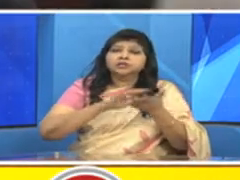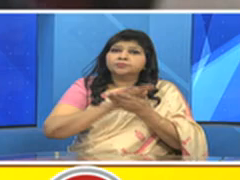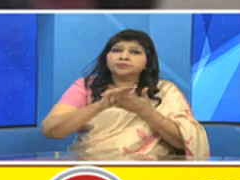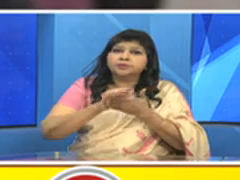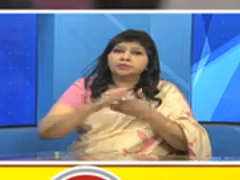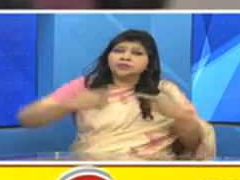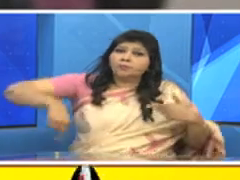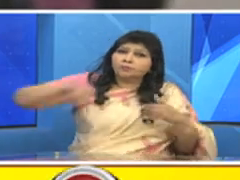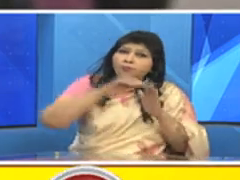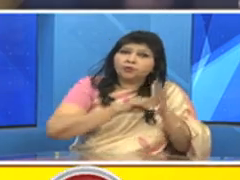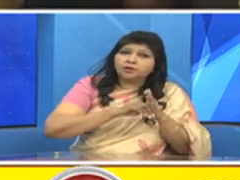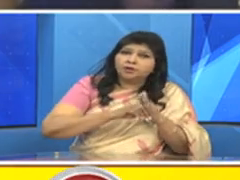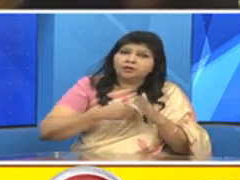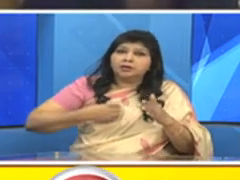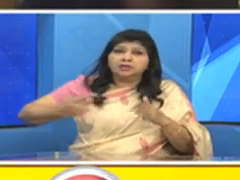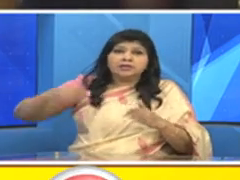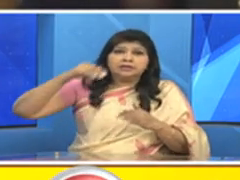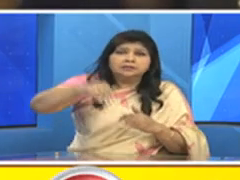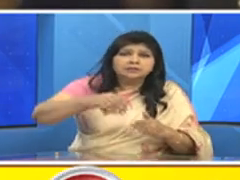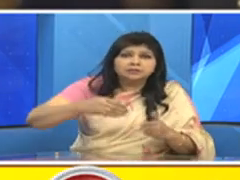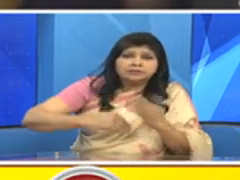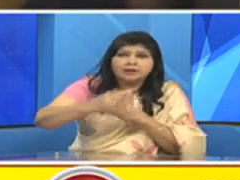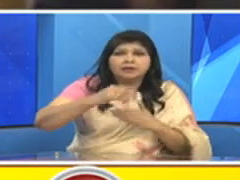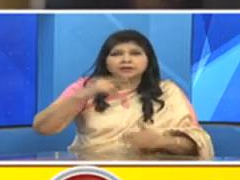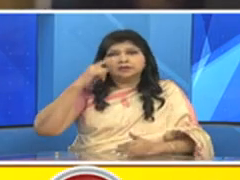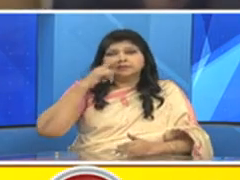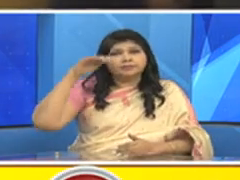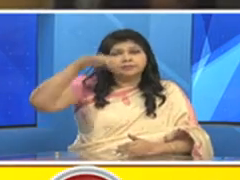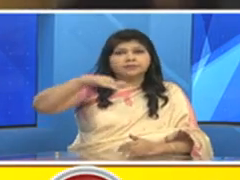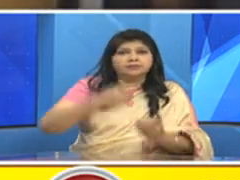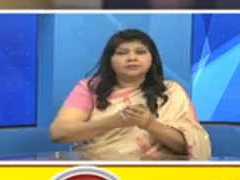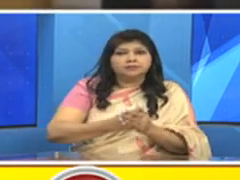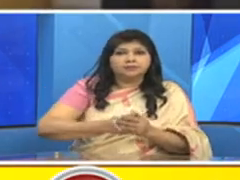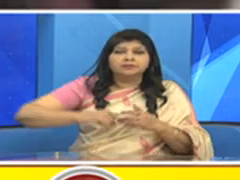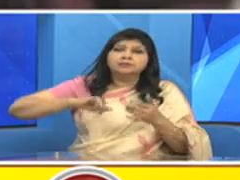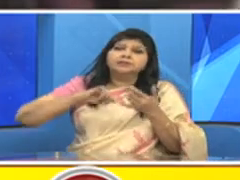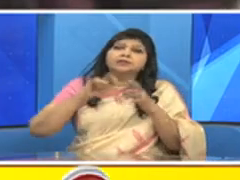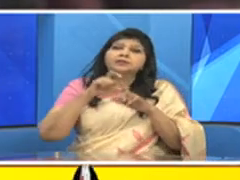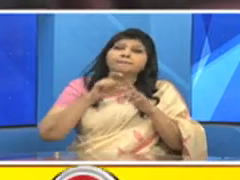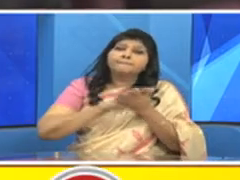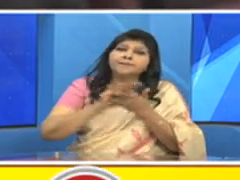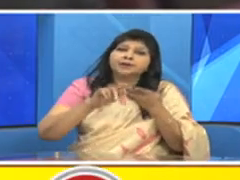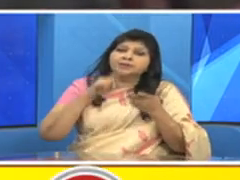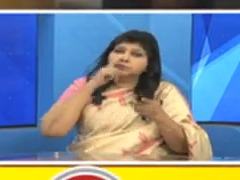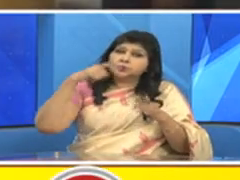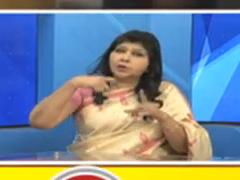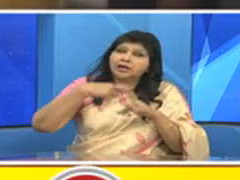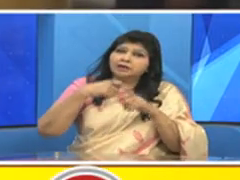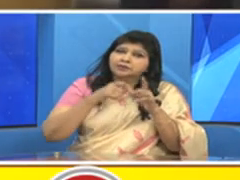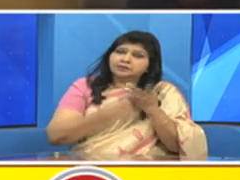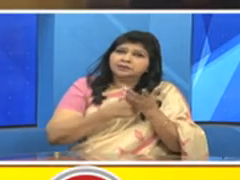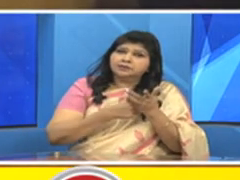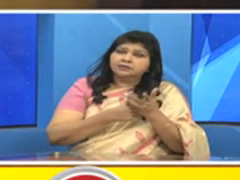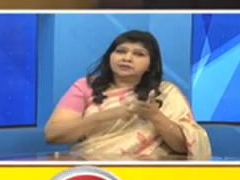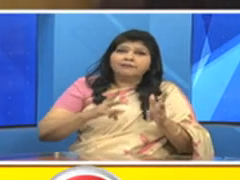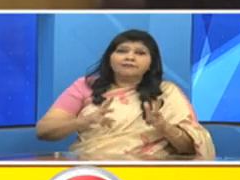तोड़कर राष्ट्रपति जी को आशीर्वाद देती है। ये महिला थी सालूमरदा थिमक्का, जो कर्नाटक में वृक्ष